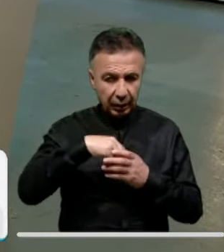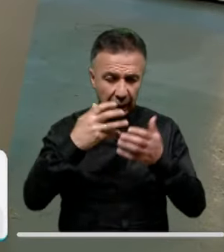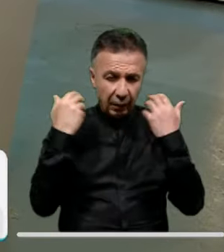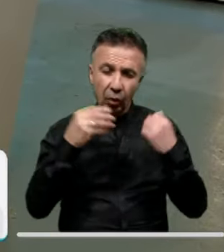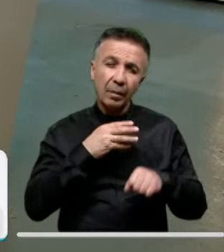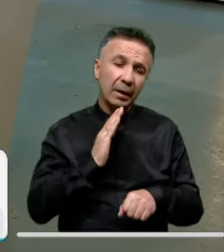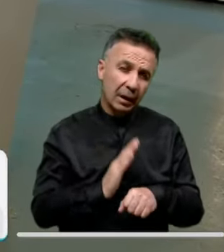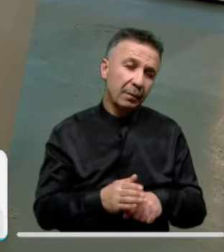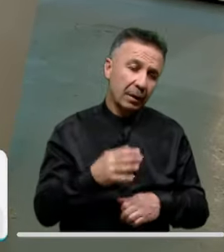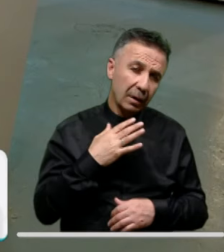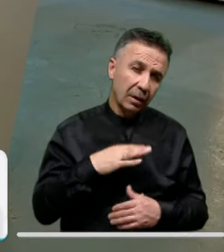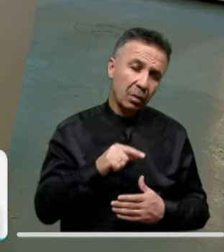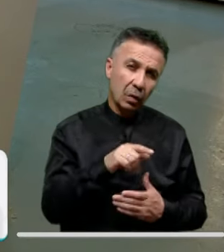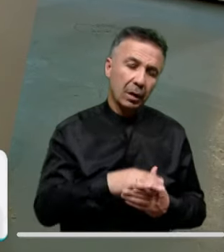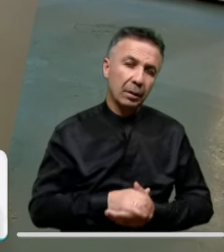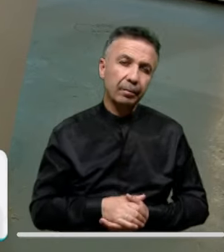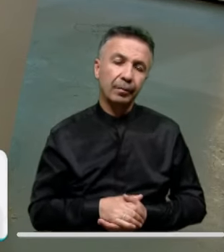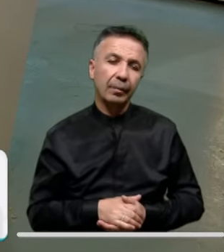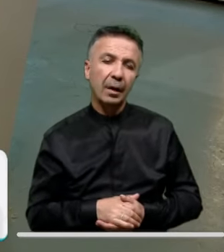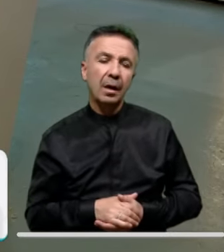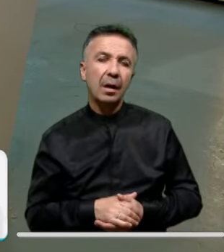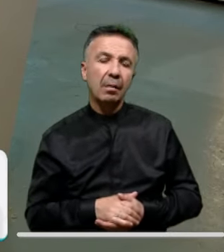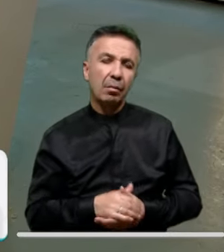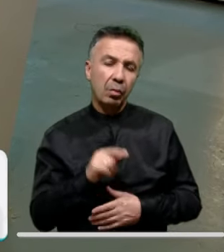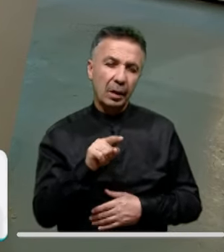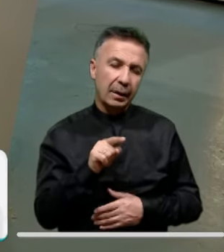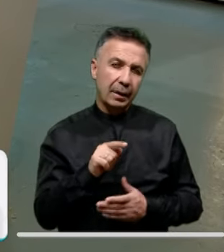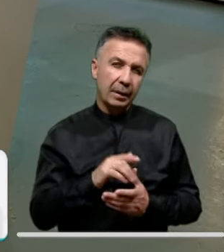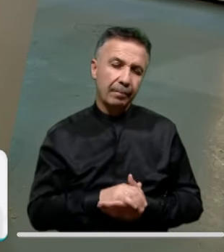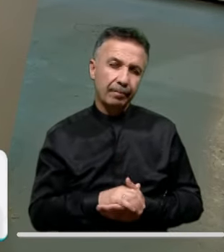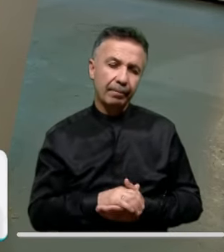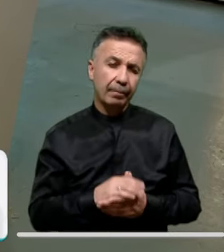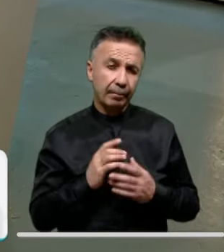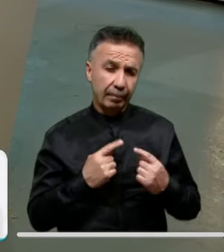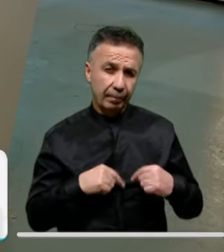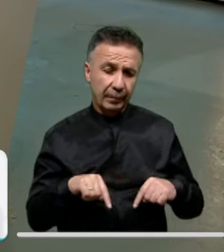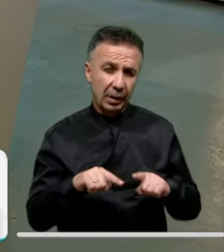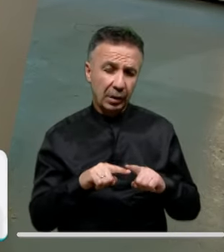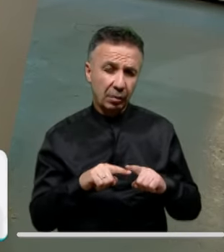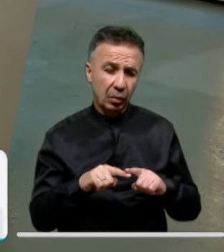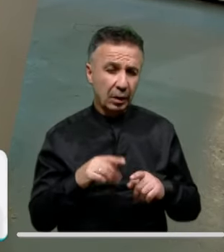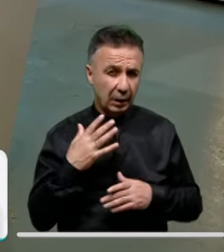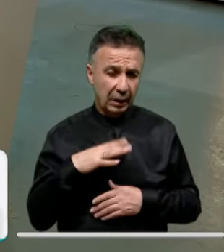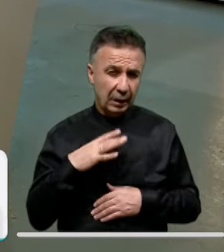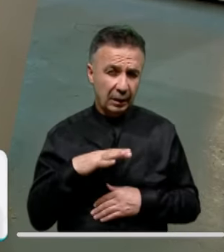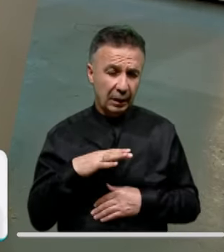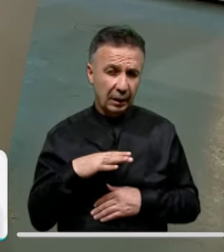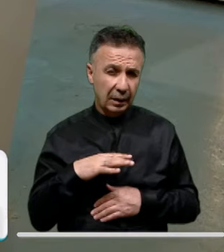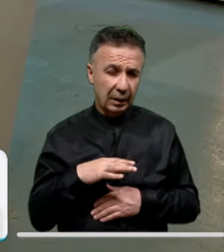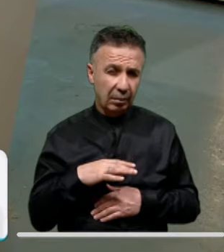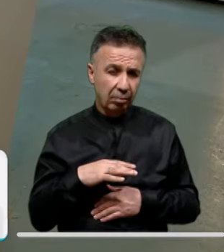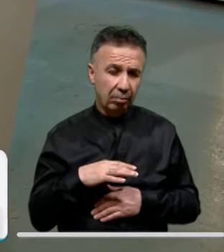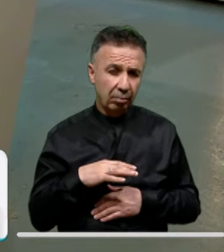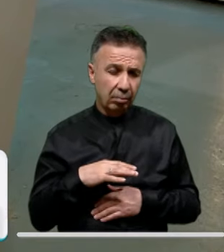istiyorum. Onlar da orada bu linki aktif etmek suretiyle biz dahi sizin bu talebinize olumlu yanıt